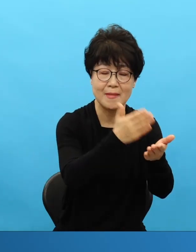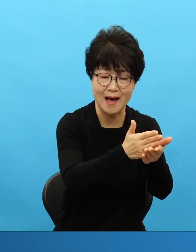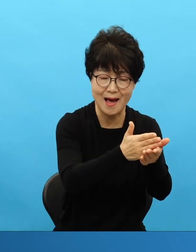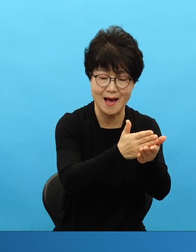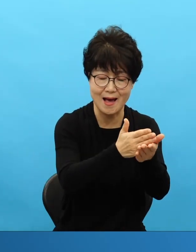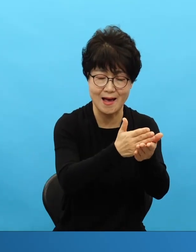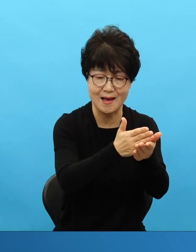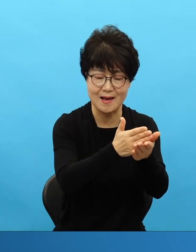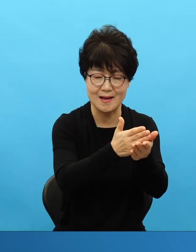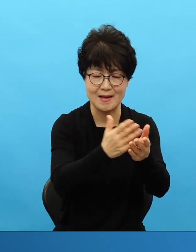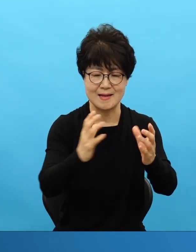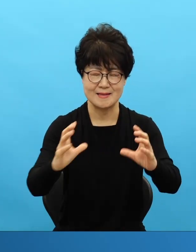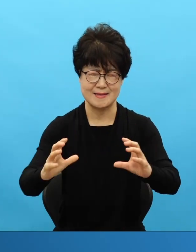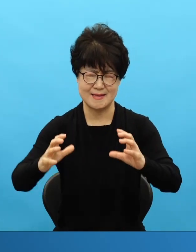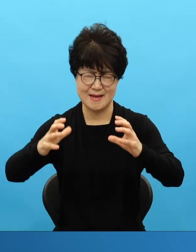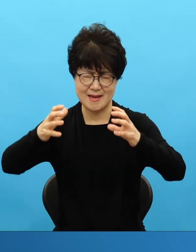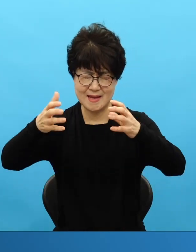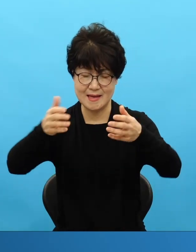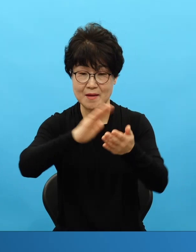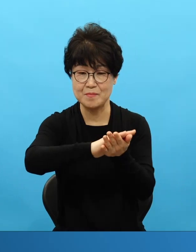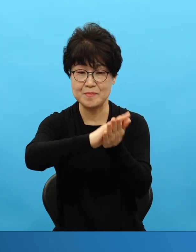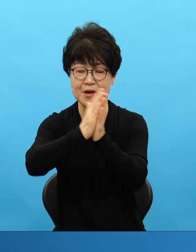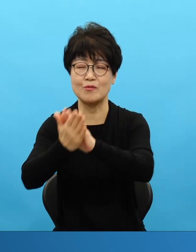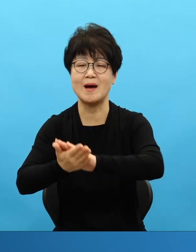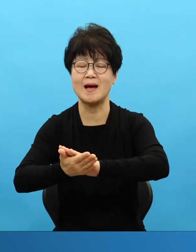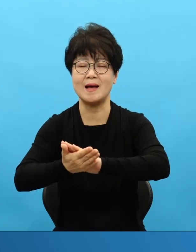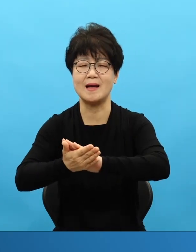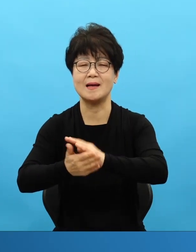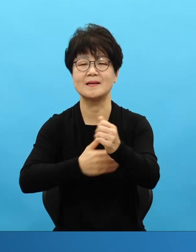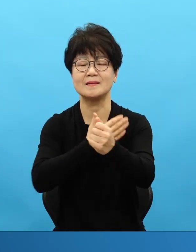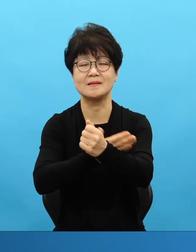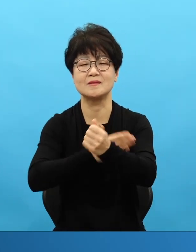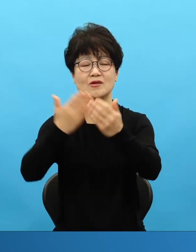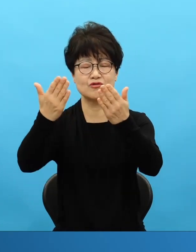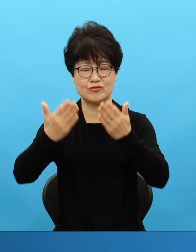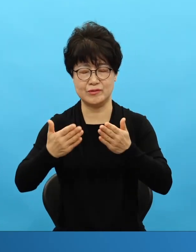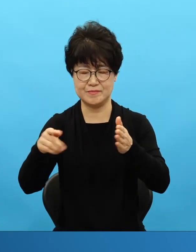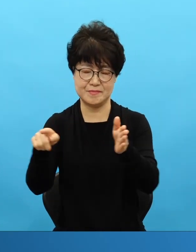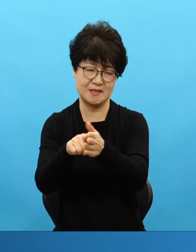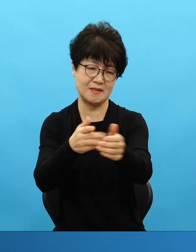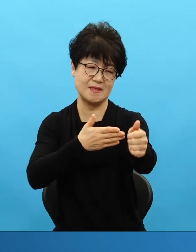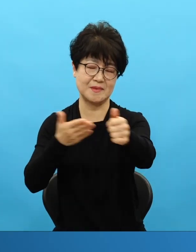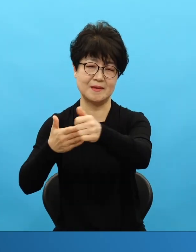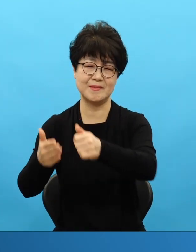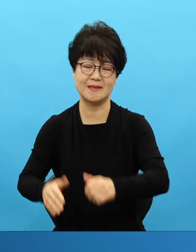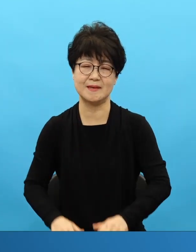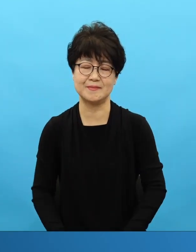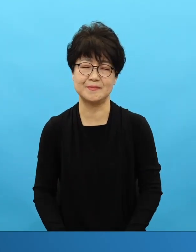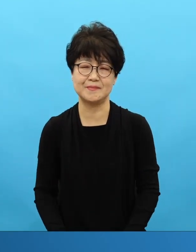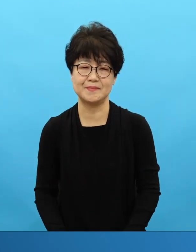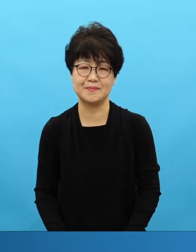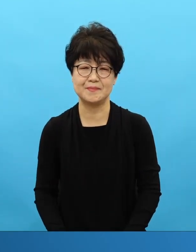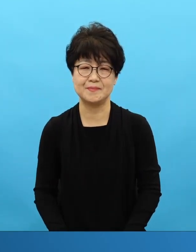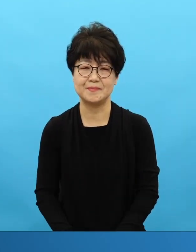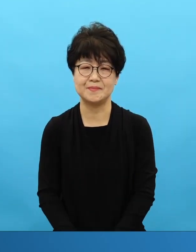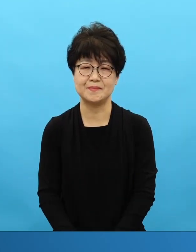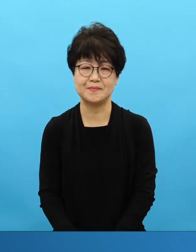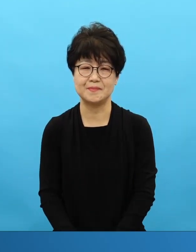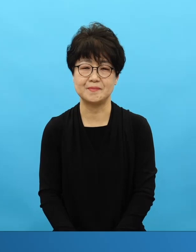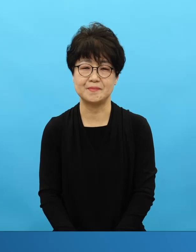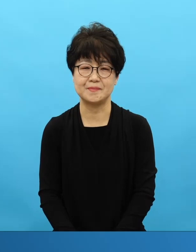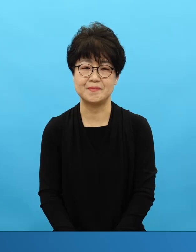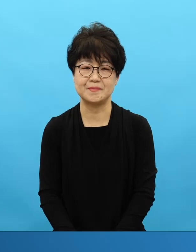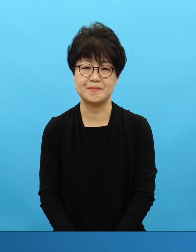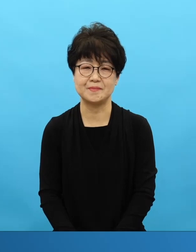수 있는 능력을 하나님이 주신다. And so don't be deceived through the worship. Hear the voice of God and be empowered with the power to save the